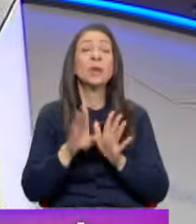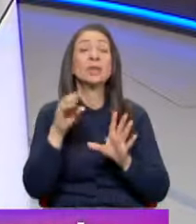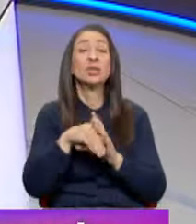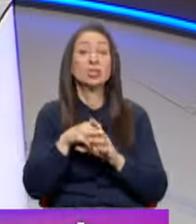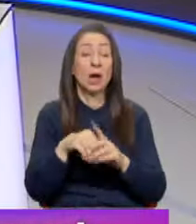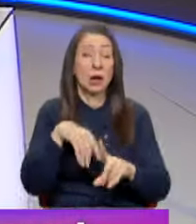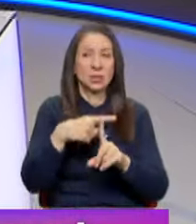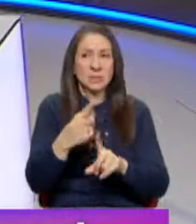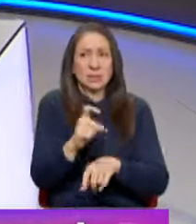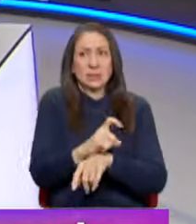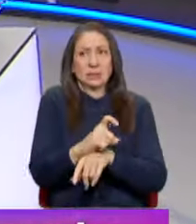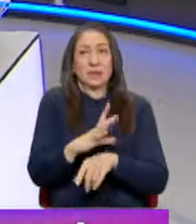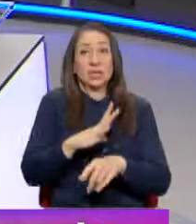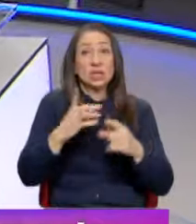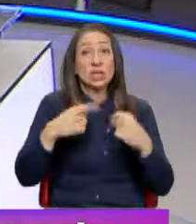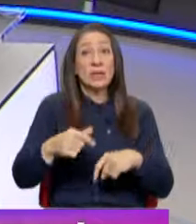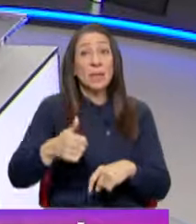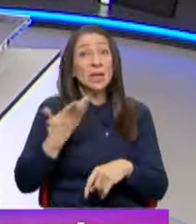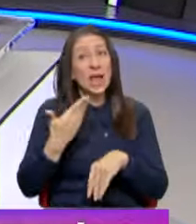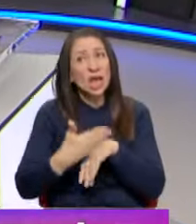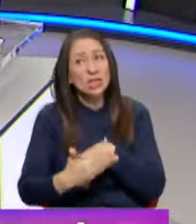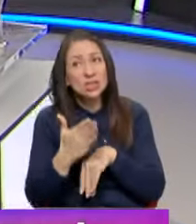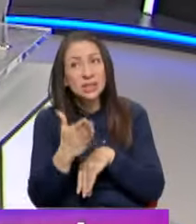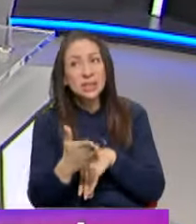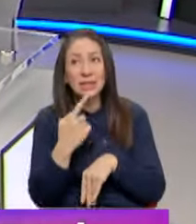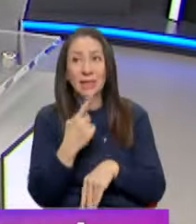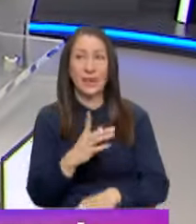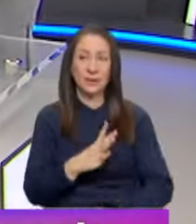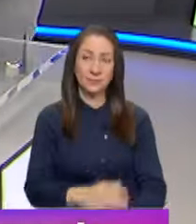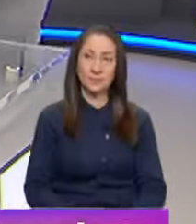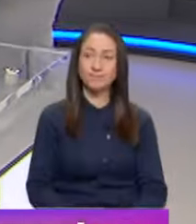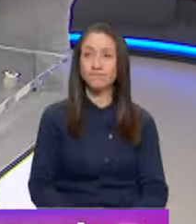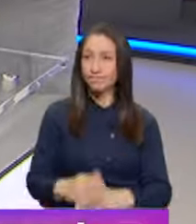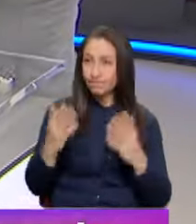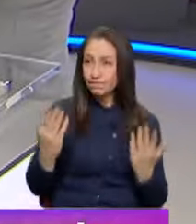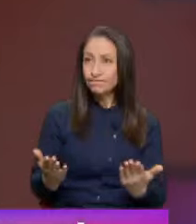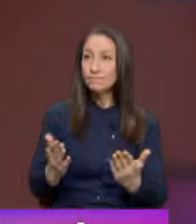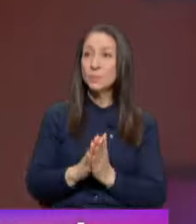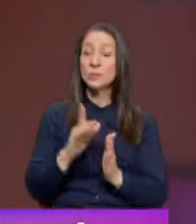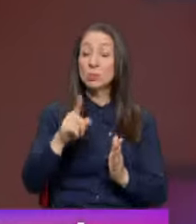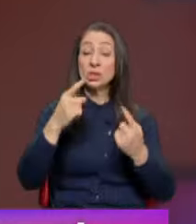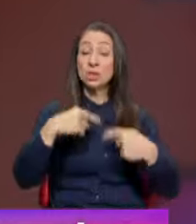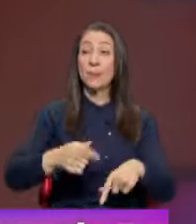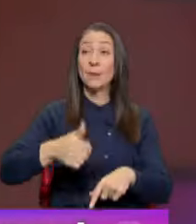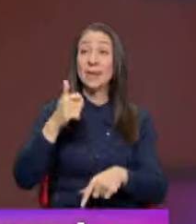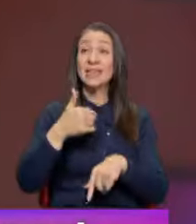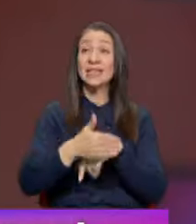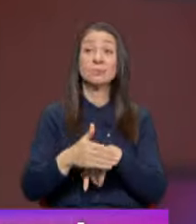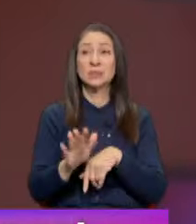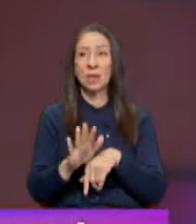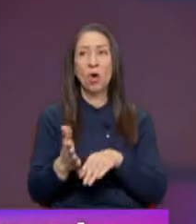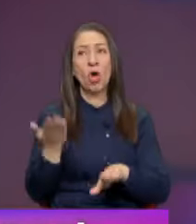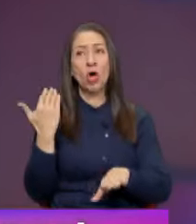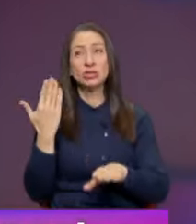için de ayrıca bir kızgınlık yaşıyorlar Çevre Bakanı niye bu kadar gecikti diyenler var tabii Sadece bu çevre bakanının gecikmesi Değil